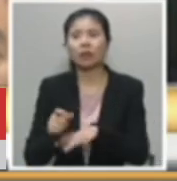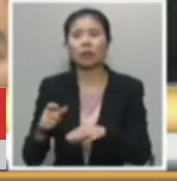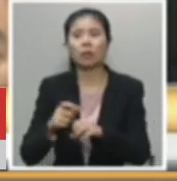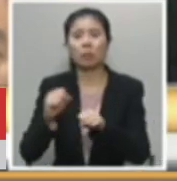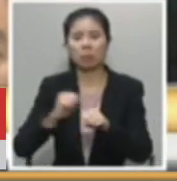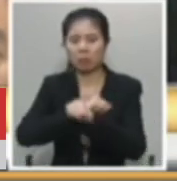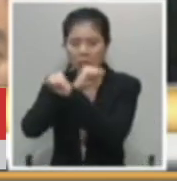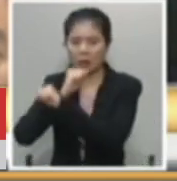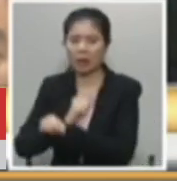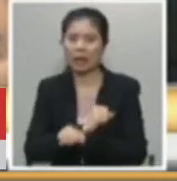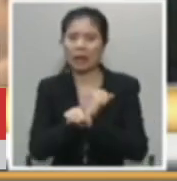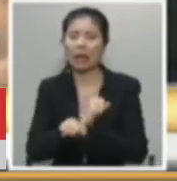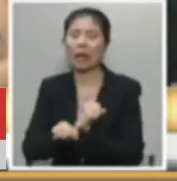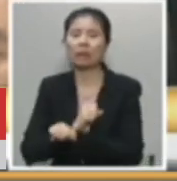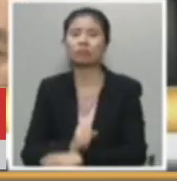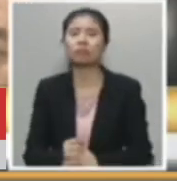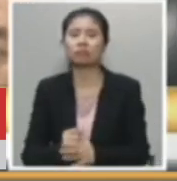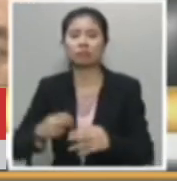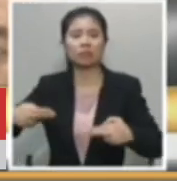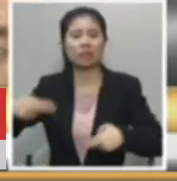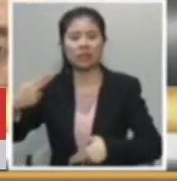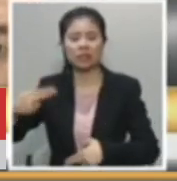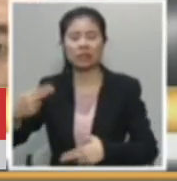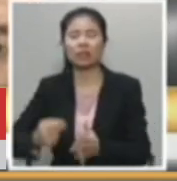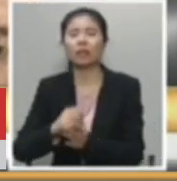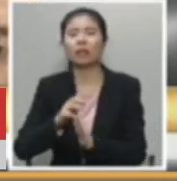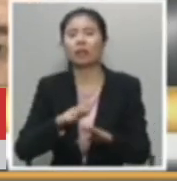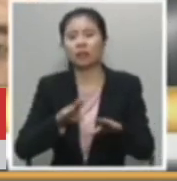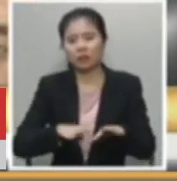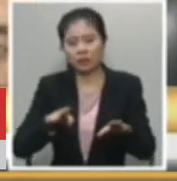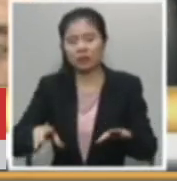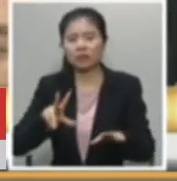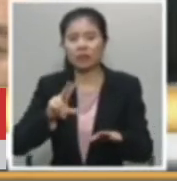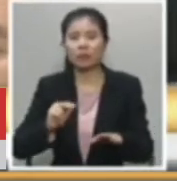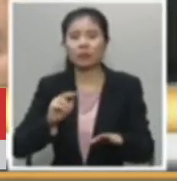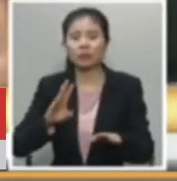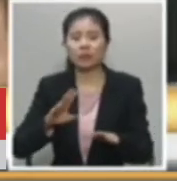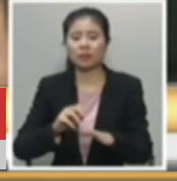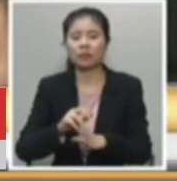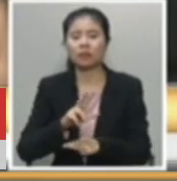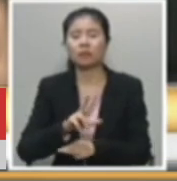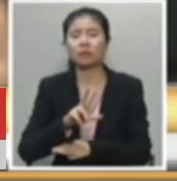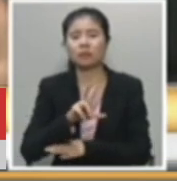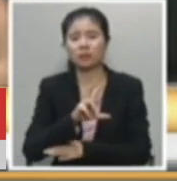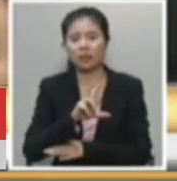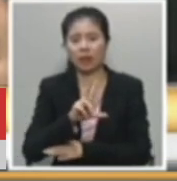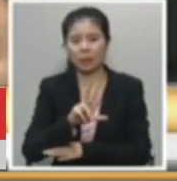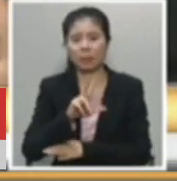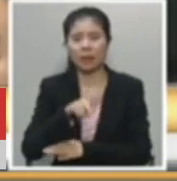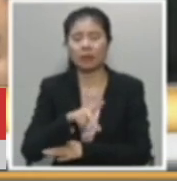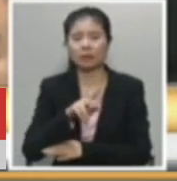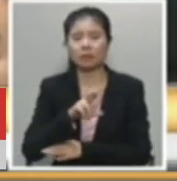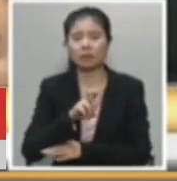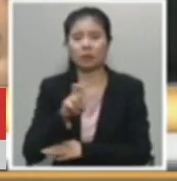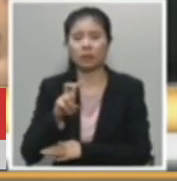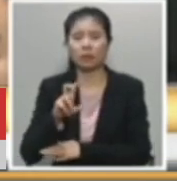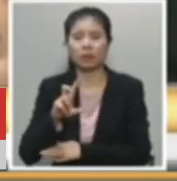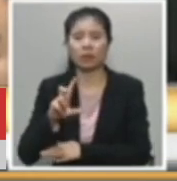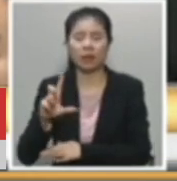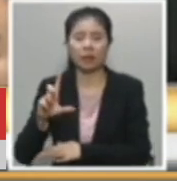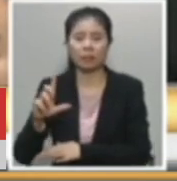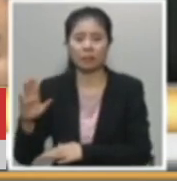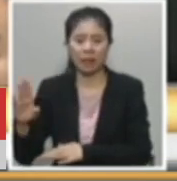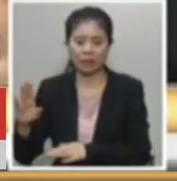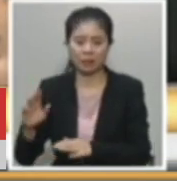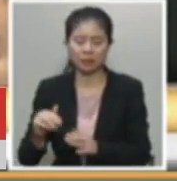น34คัน 2,300 บาทปี2560ซื้ออีกครับซื้อเฮลิคอปเ